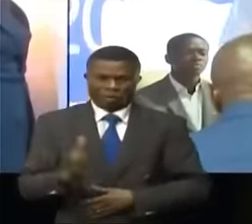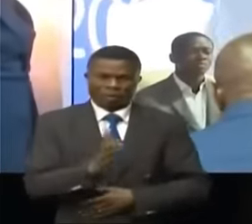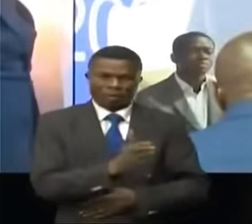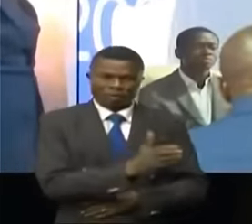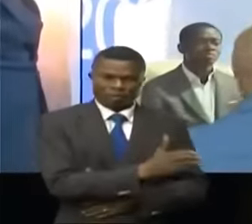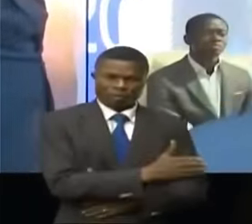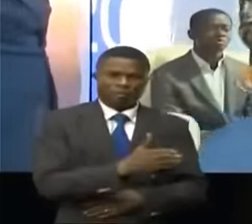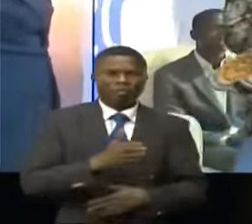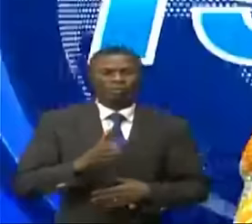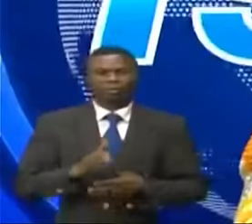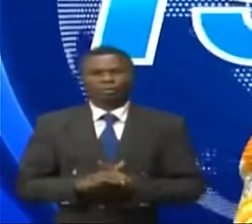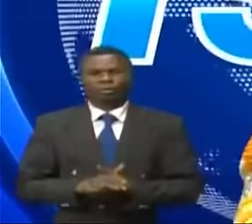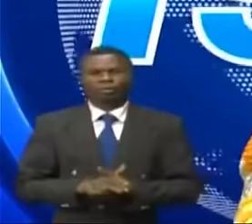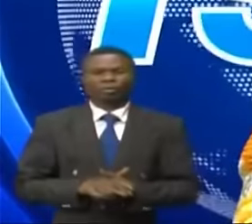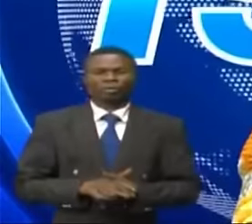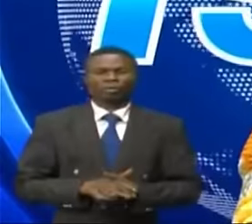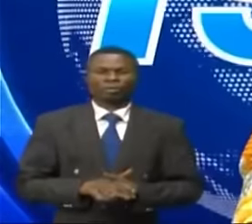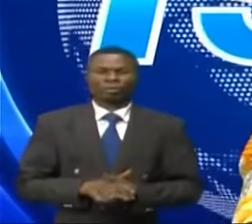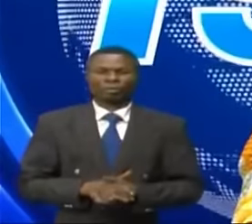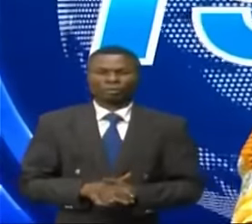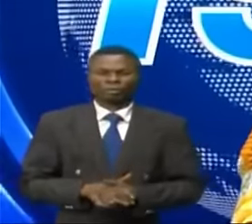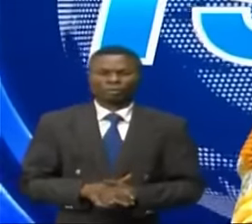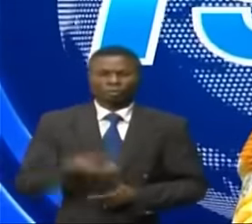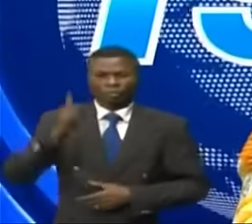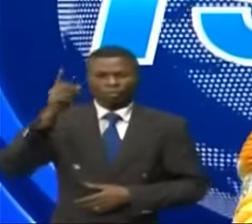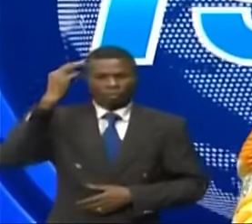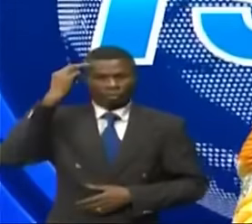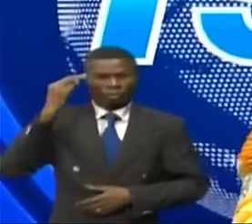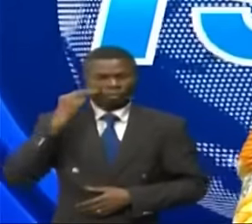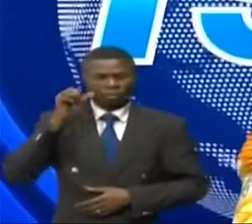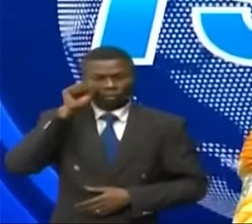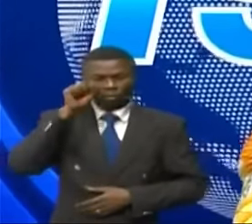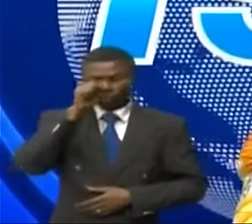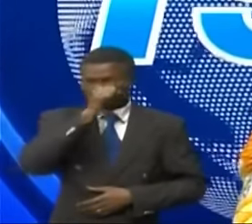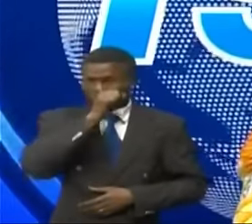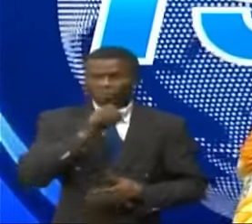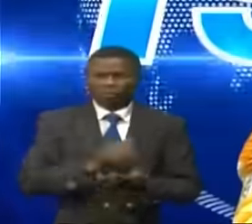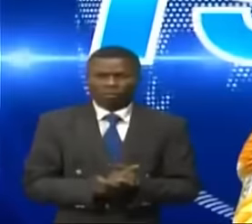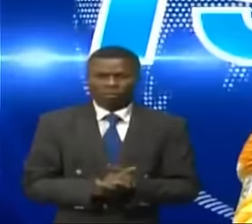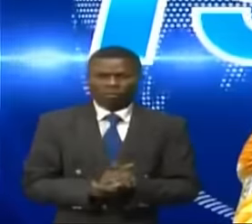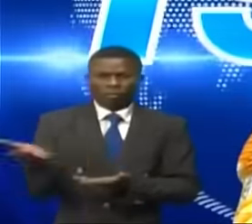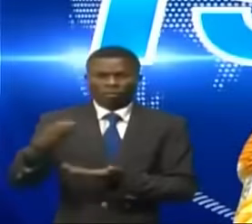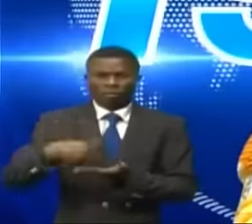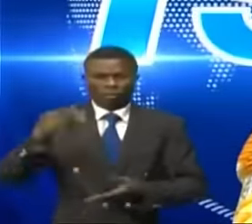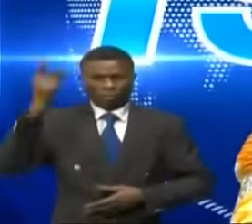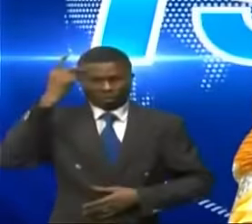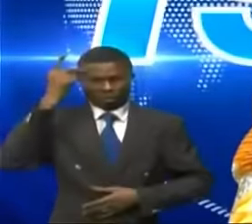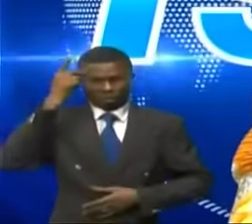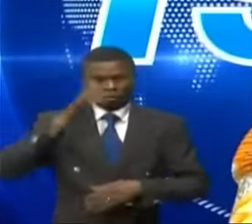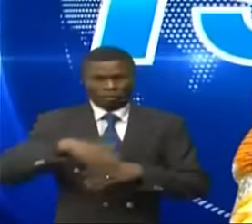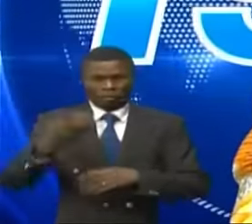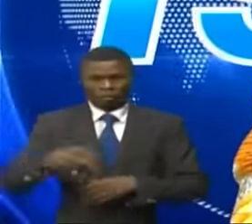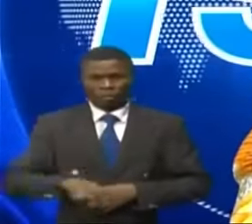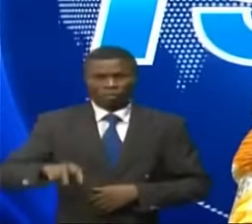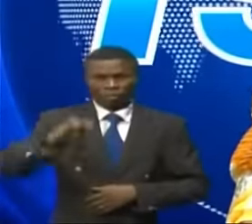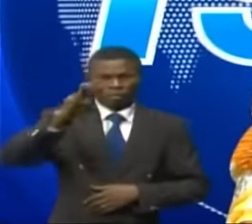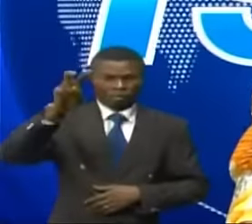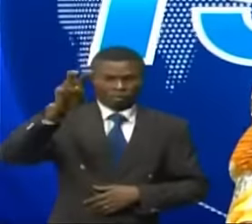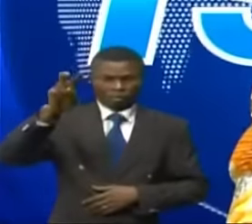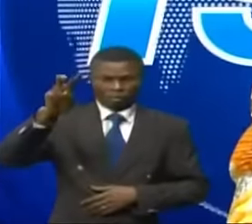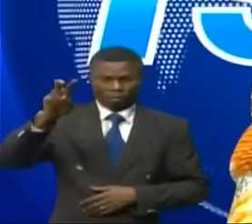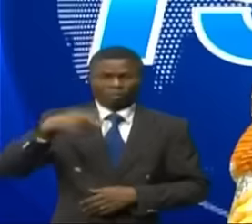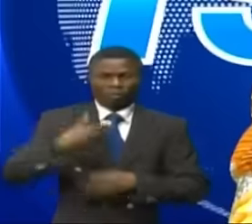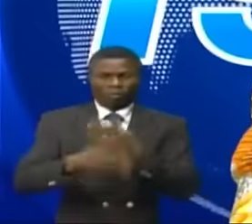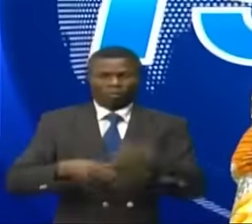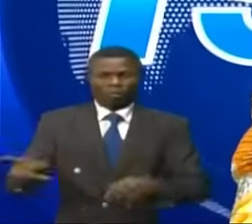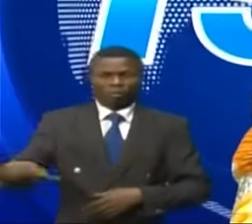Fadji, merci infiniment. Et puis le Premier ministre Jean-Michel Samalukonde a regagné Kinshasa après une mission d'itinérance qui l'a